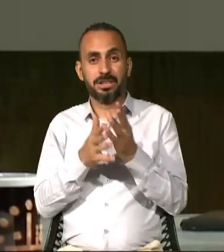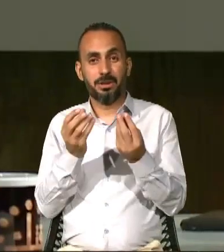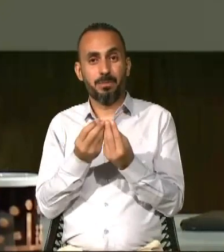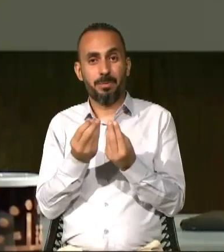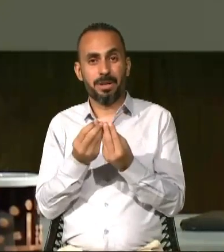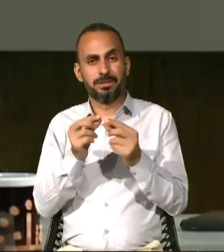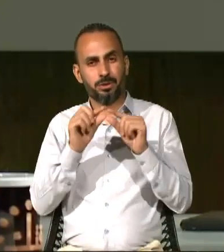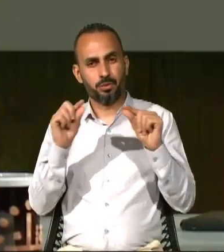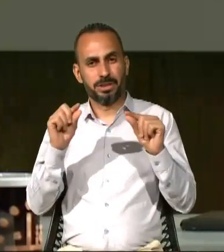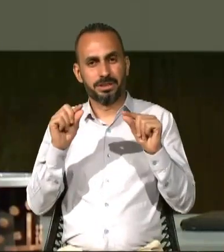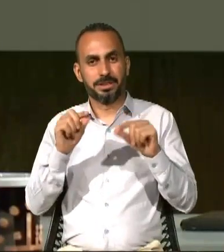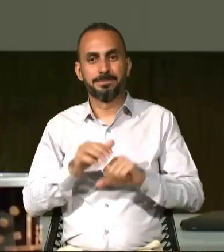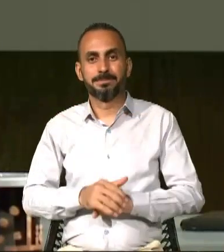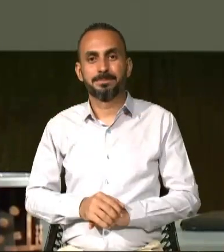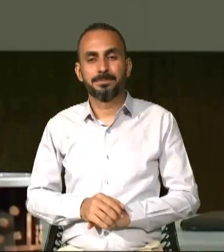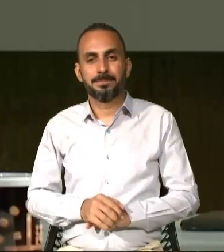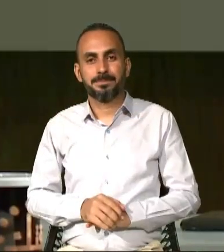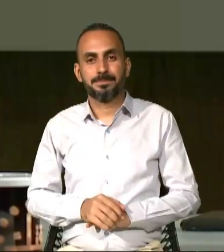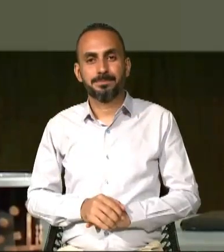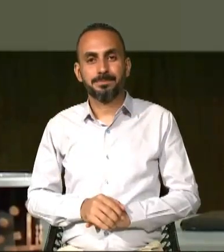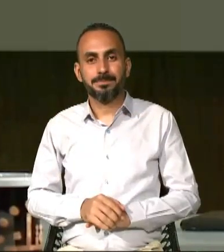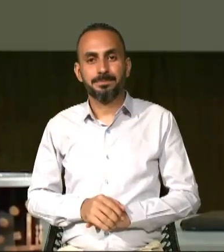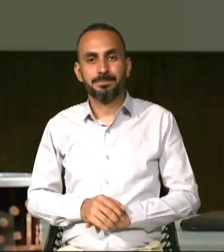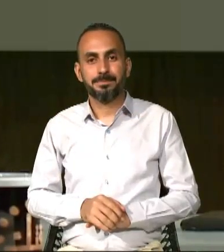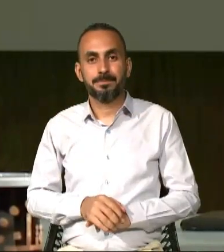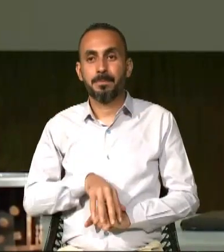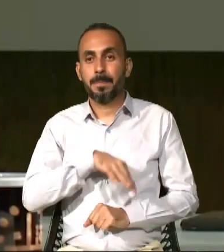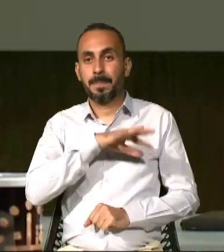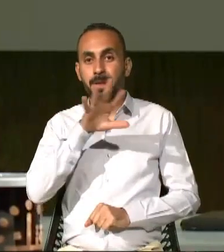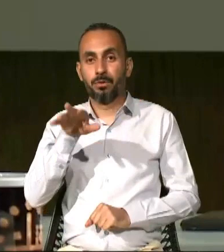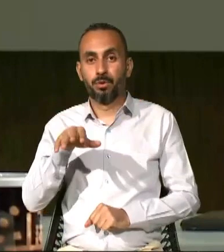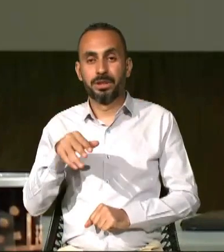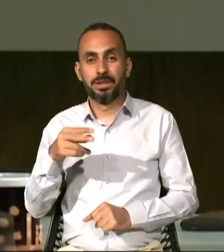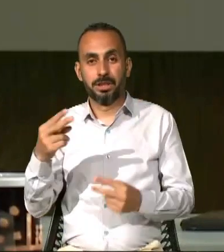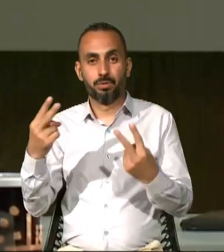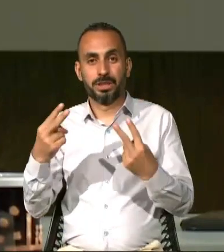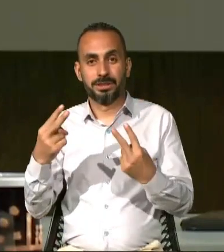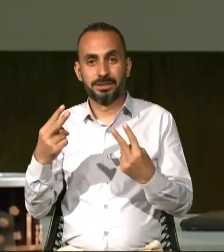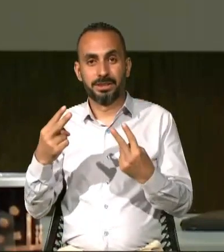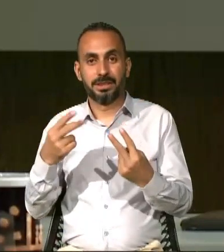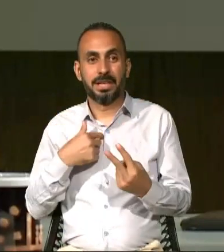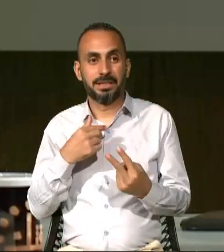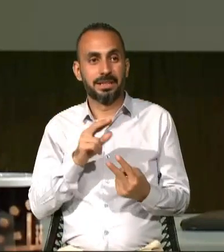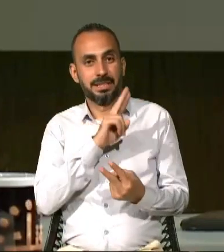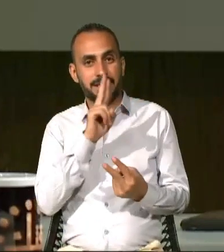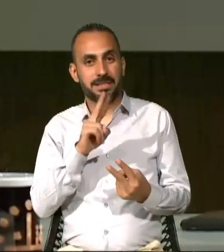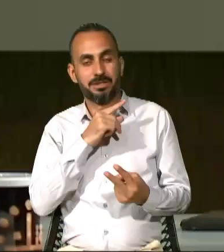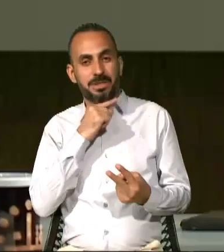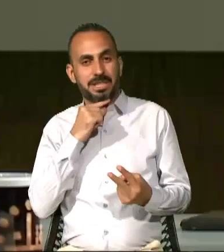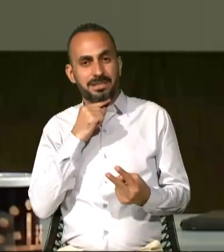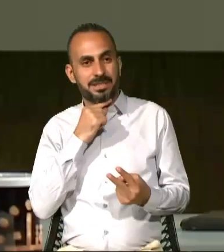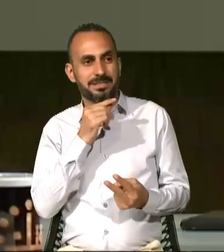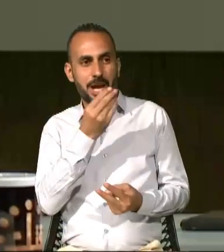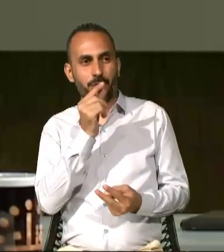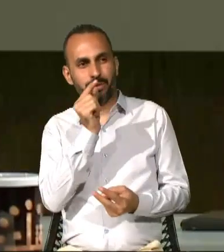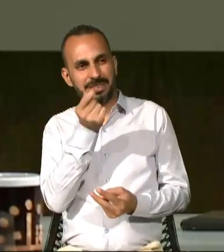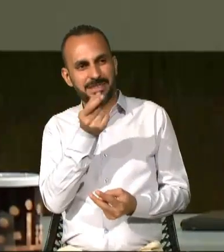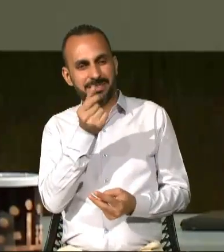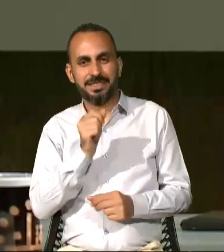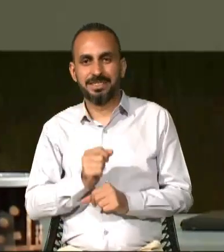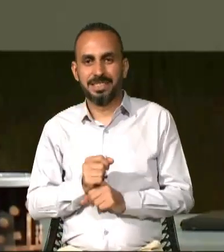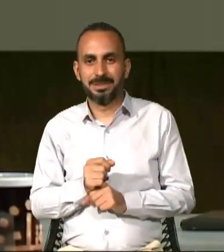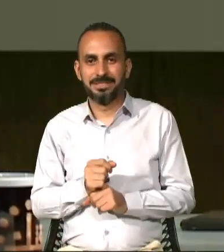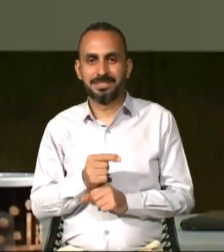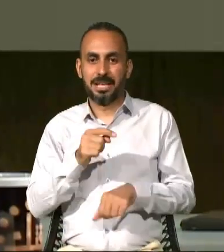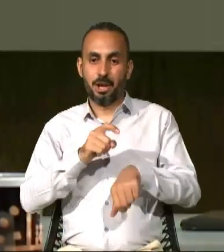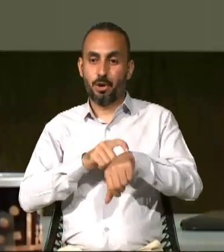يعني. اعزائي المشاهدين الكرام، انا استاذنت من جناب القسيس اخد منه دقيقه حبيبي من وقته، ده